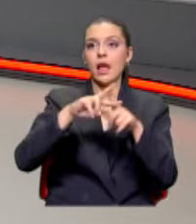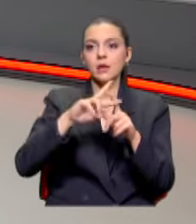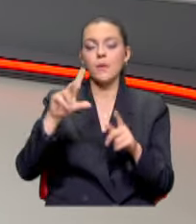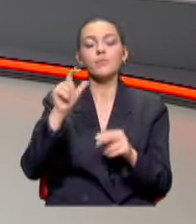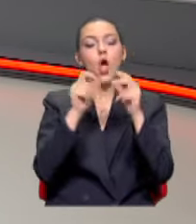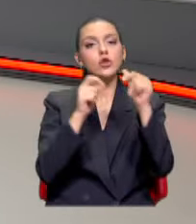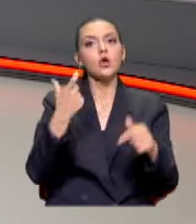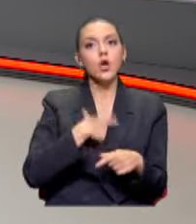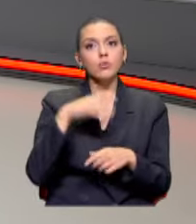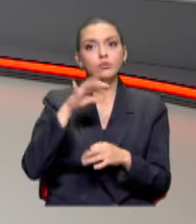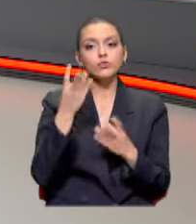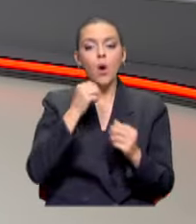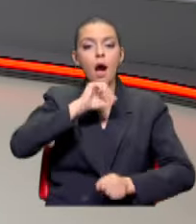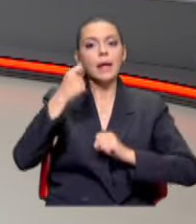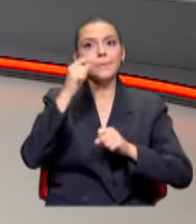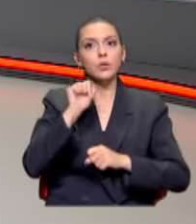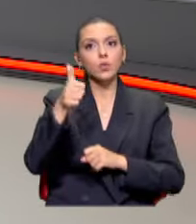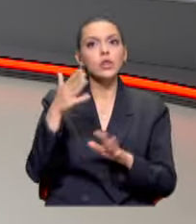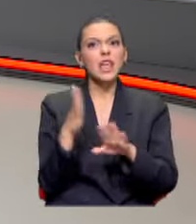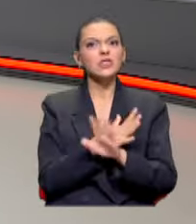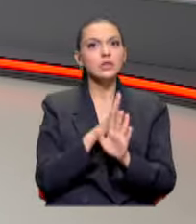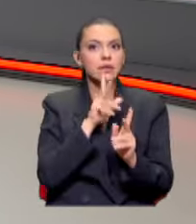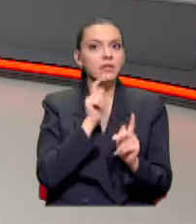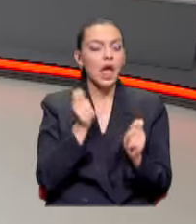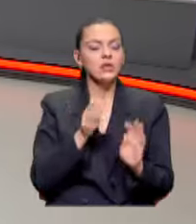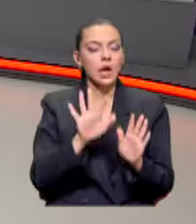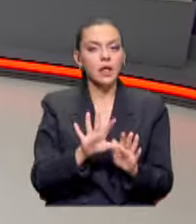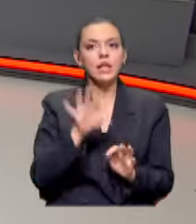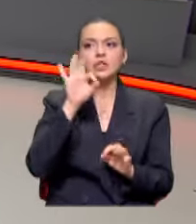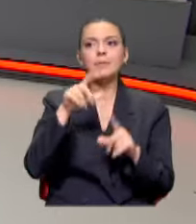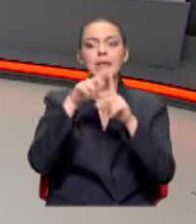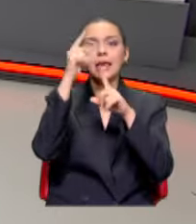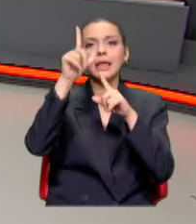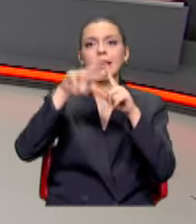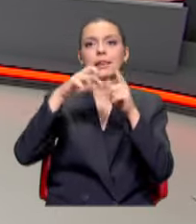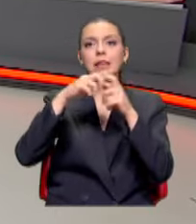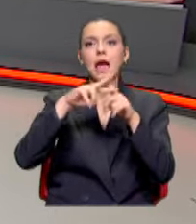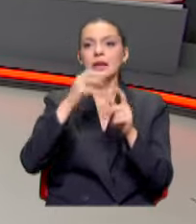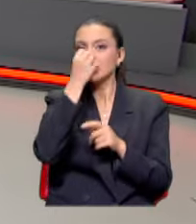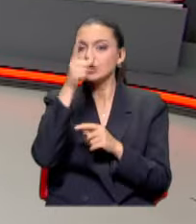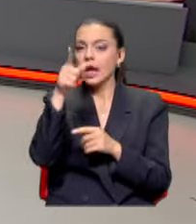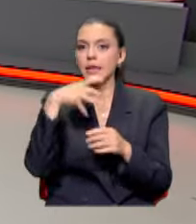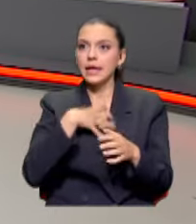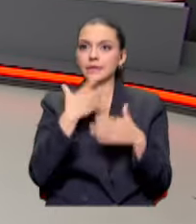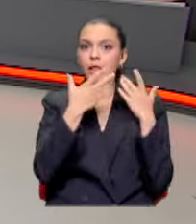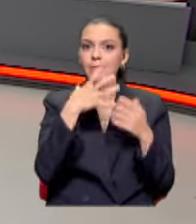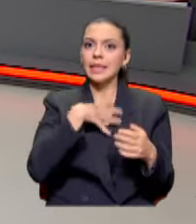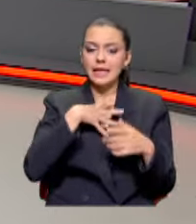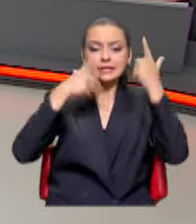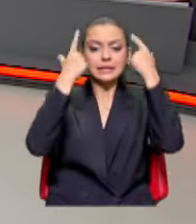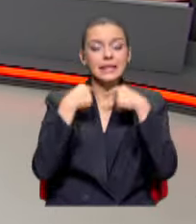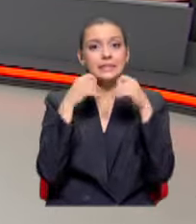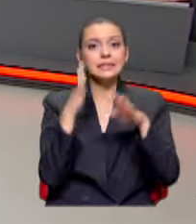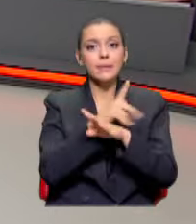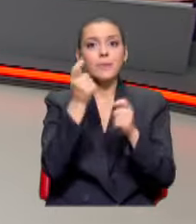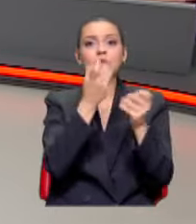Özel bugün çok hareketli bir gün geçirdi açıkçası. Şimdi Dilara'dan bahsedeyim. Dilara Çiçek öncelikle kendisi başörtüsü nedeniyle